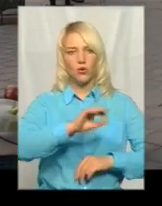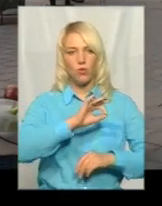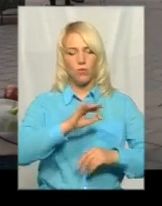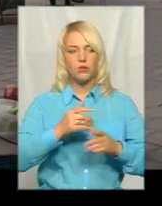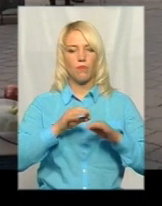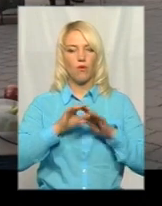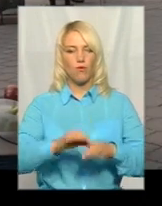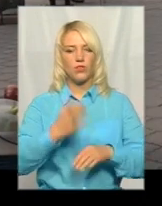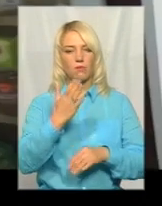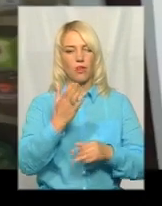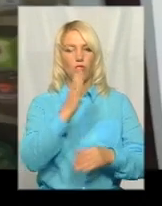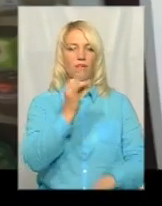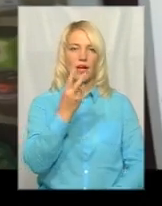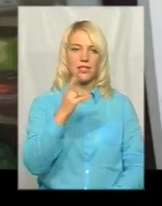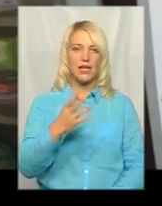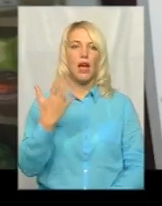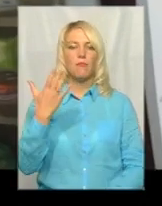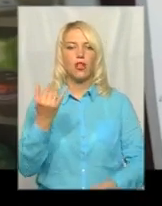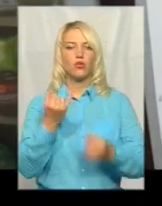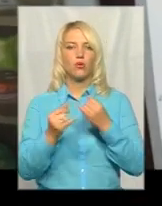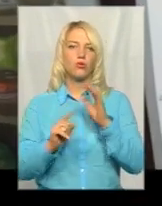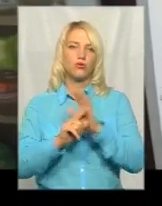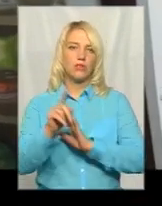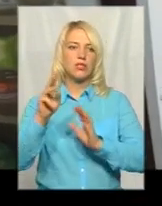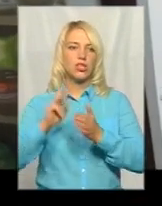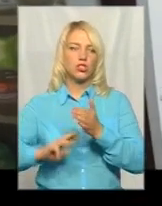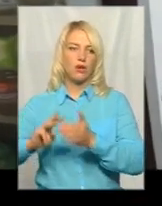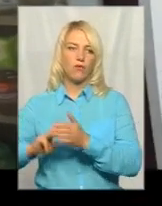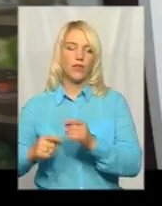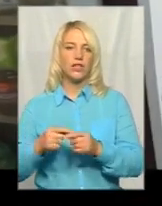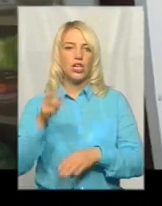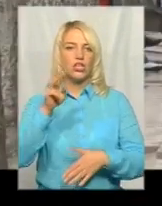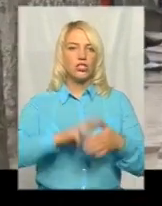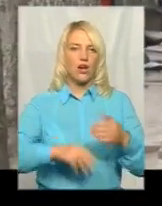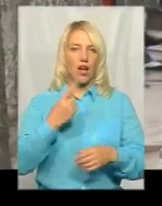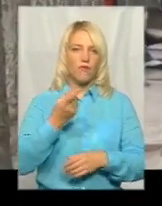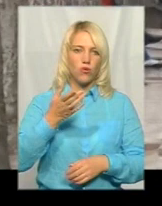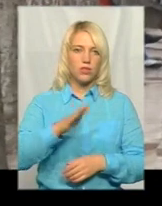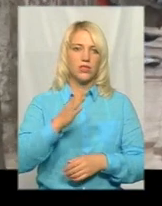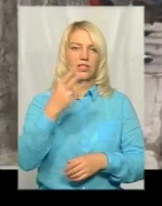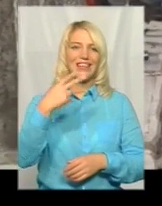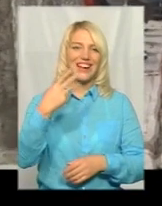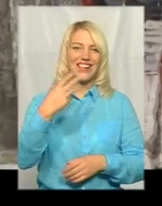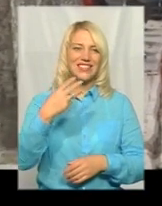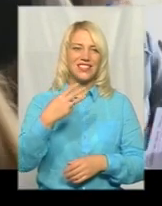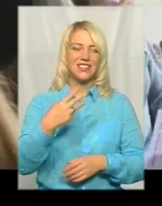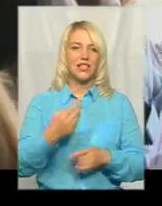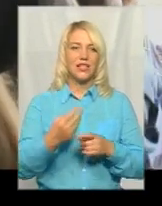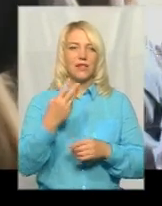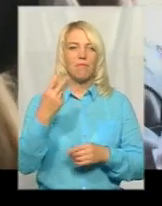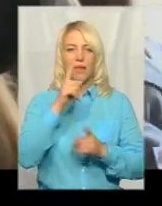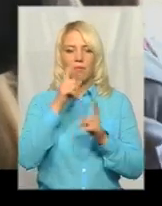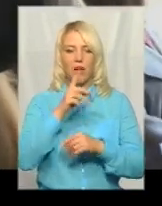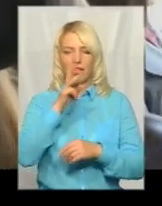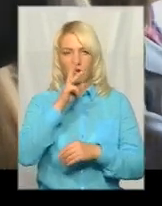жовтня розпочнуться перевірки. Штраф за одного неоформленого працівника – 30 мінімальних зарплат, тобто майже 112 тисяч гривень. Ті ж,